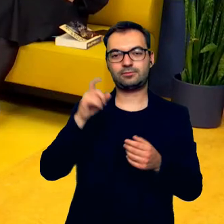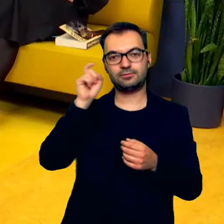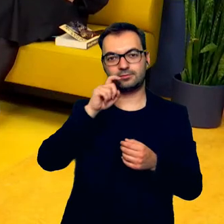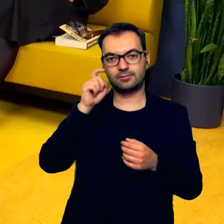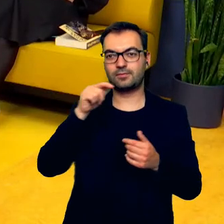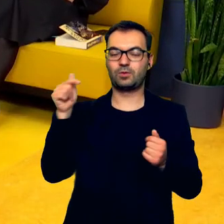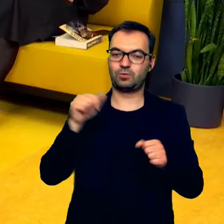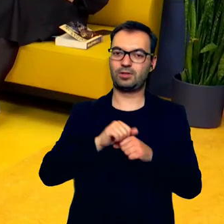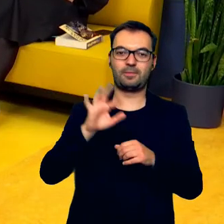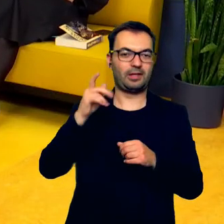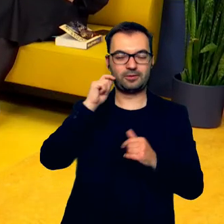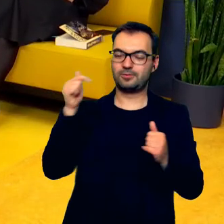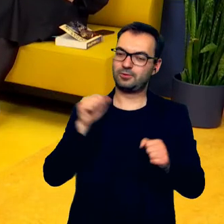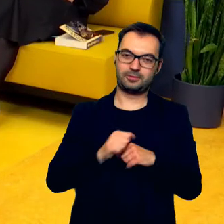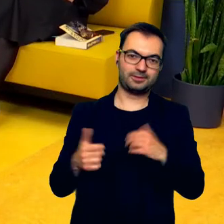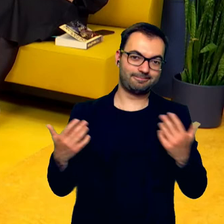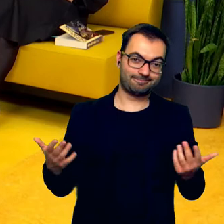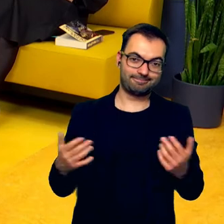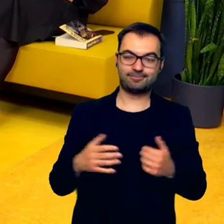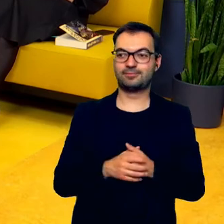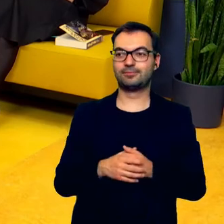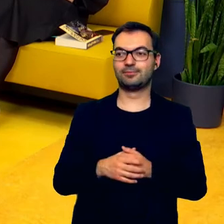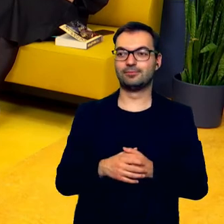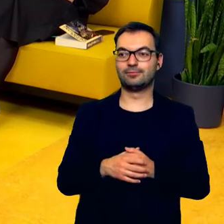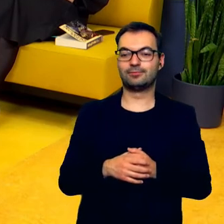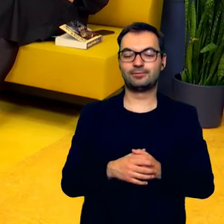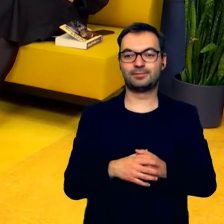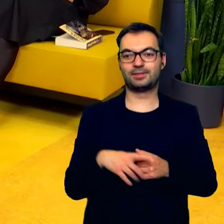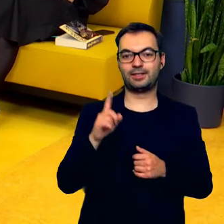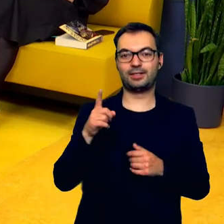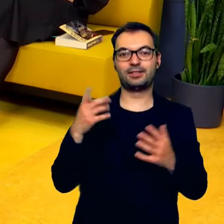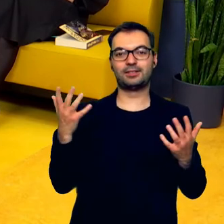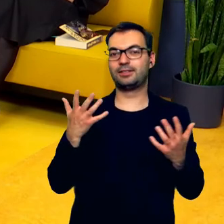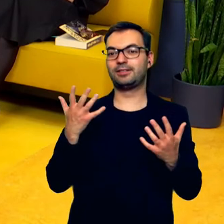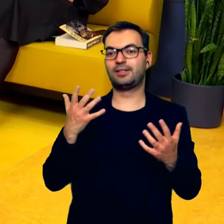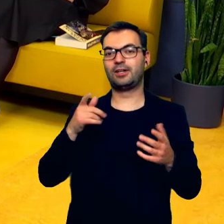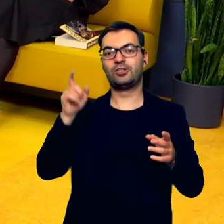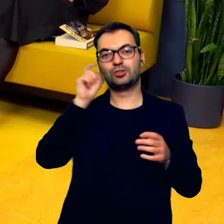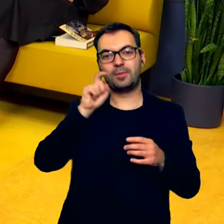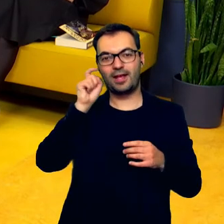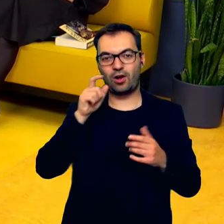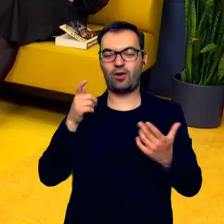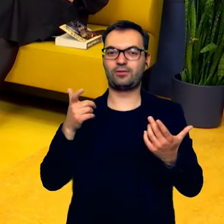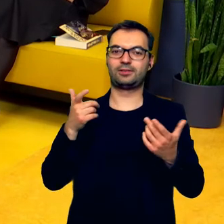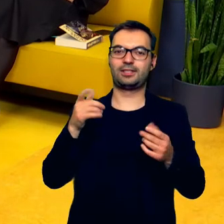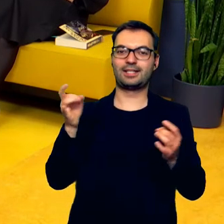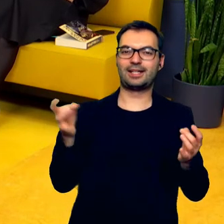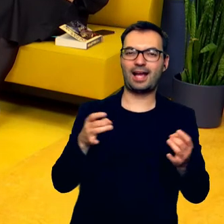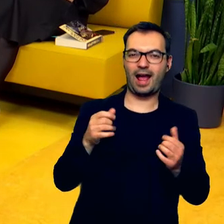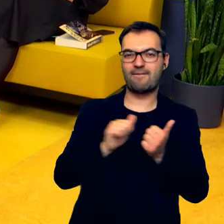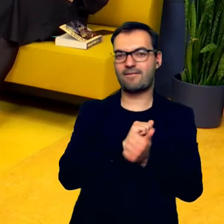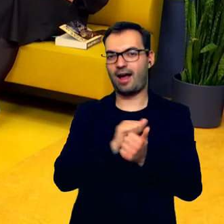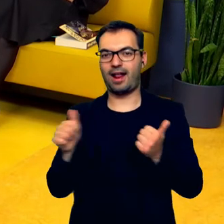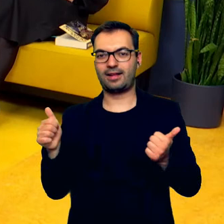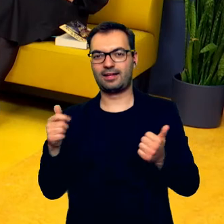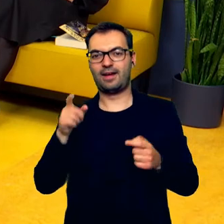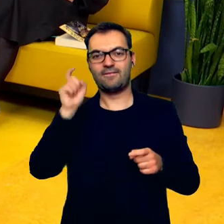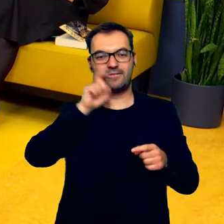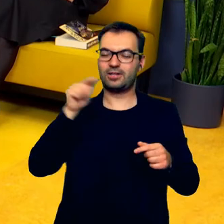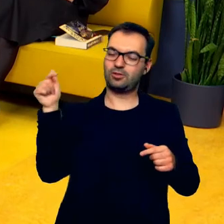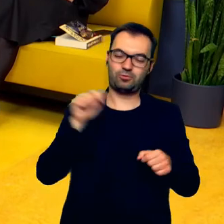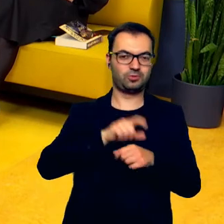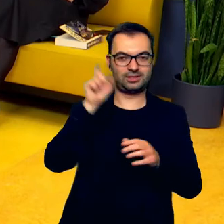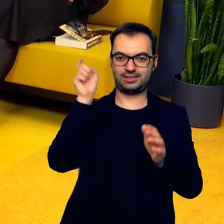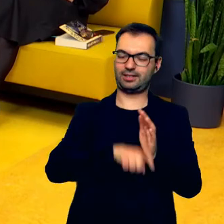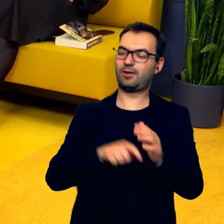szpiegostwo? Tam muszą być piękne kobiety, a gdzie jest szpiegostwo i gdzie jest gra i walka wywiadów, musi